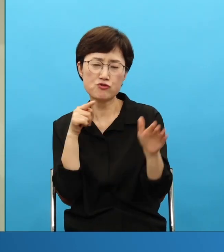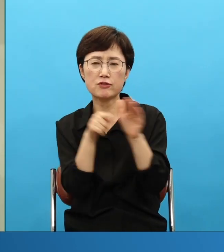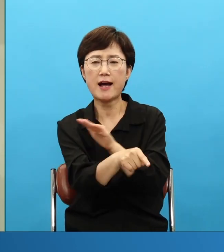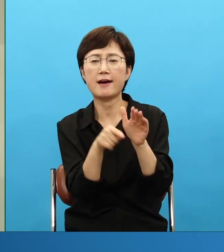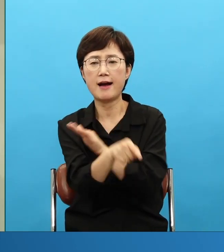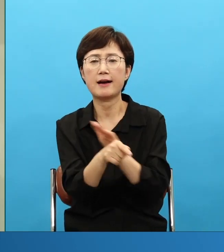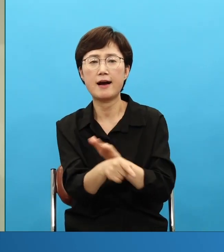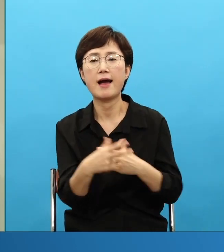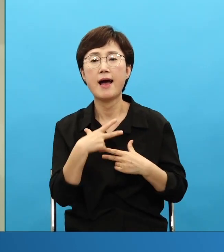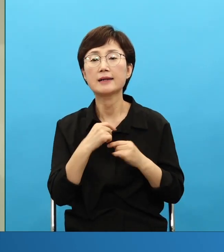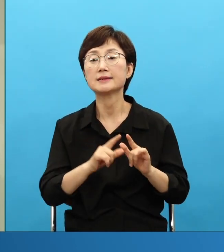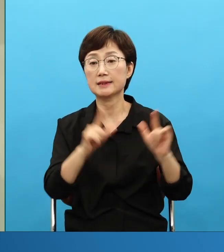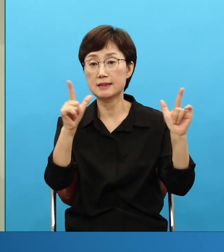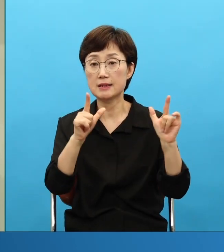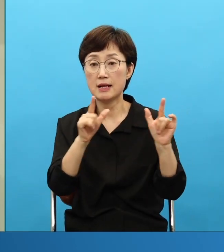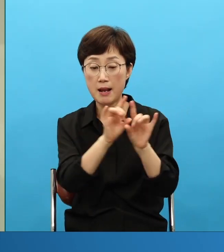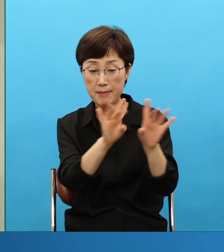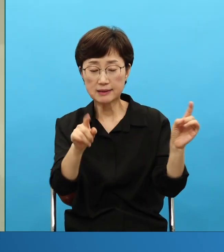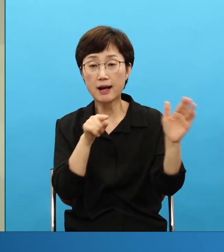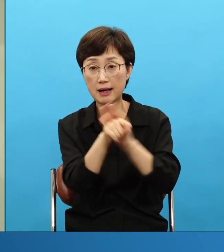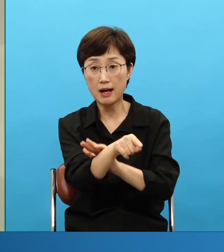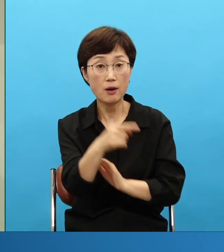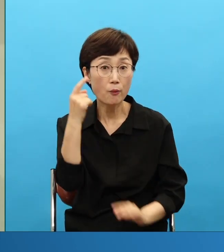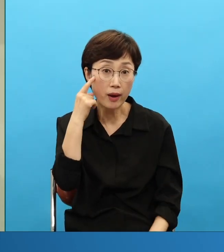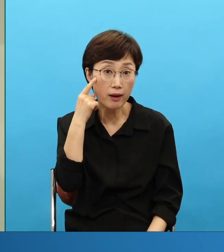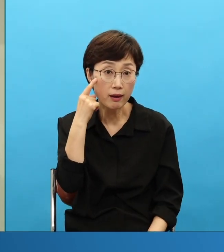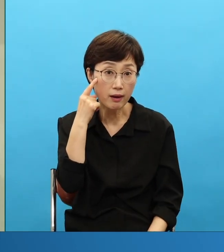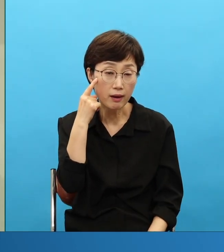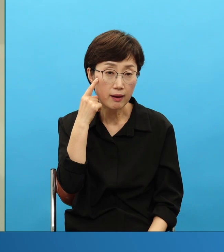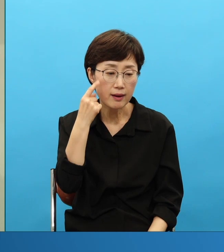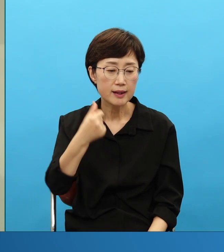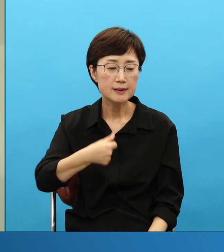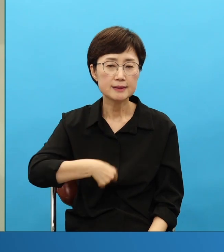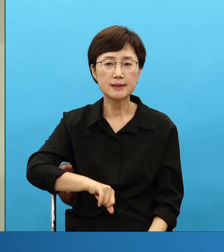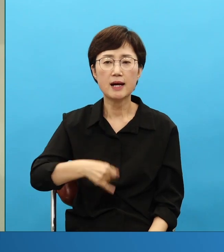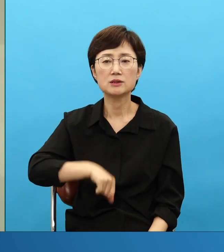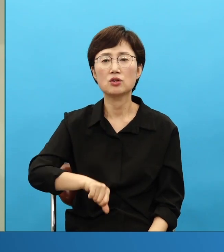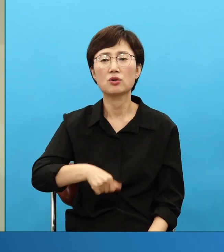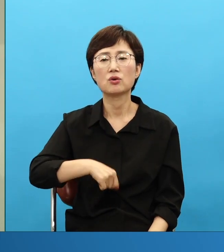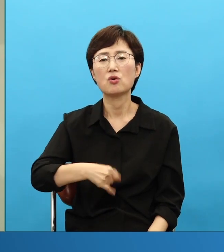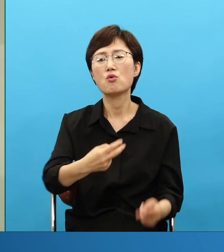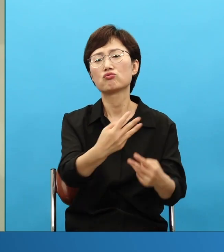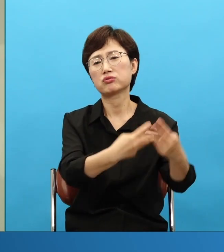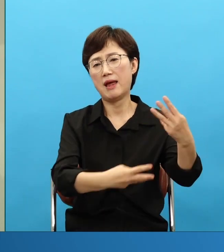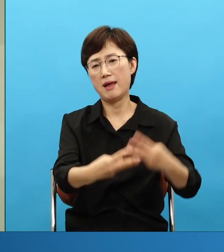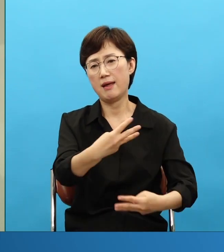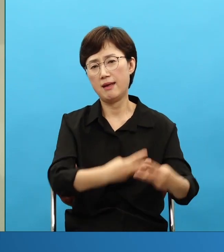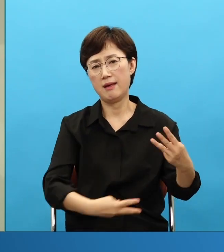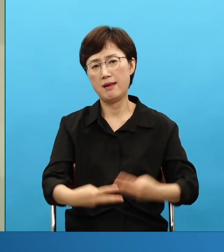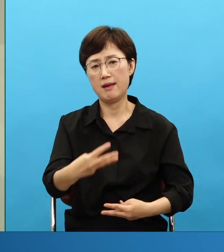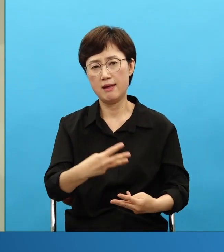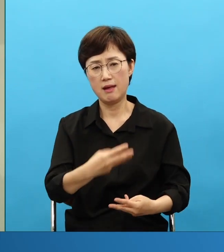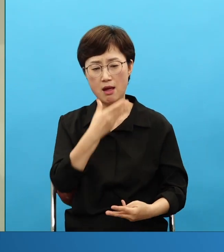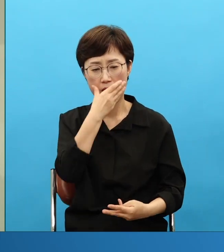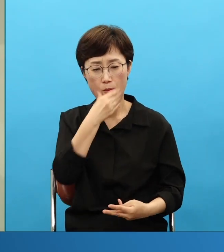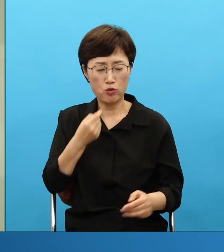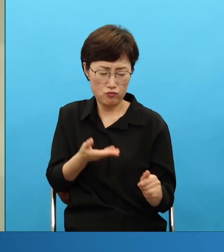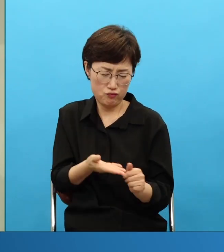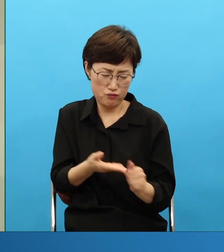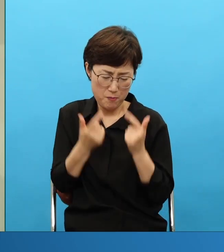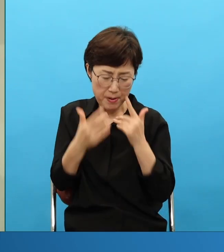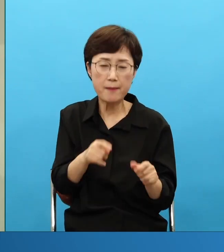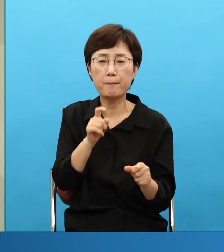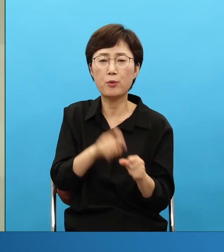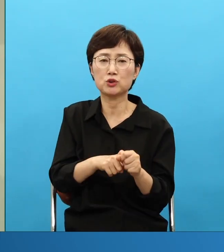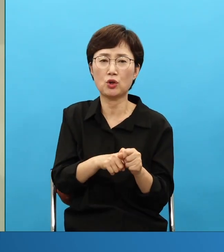synagogue. What does that mean? 우리 후대들이 복음 바로 알고 기도할 수 있도록 만들면 어디서든지 성공하는 If we 겁니다. make our children correctly know the gospel